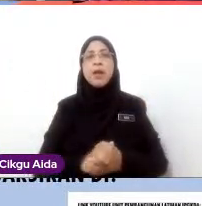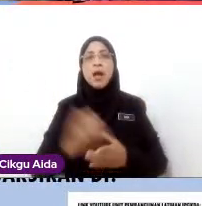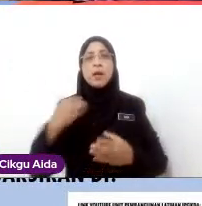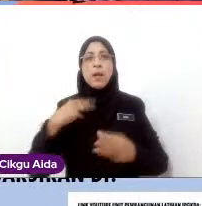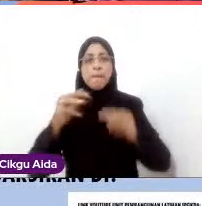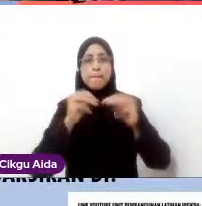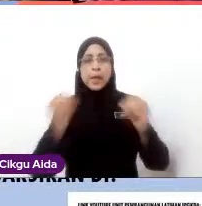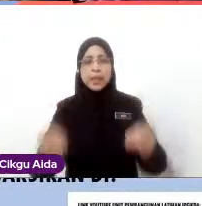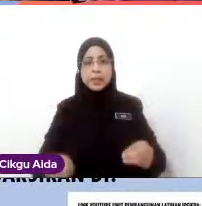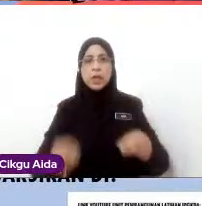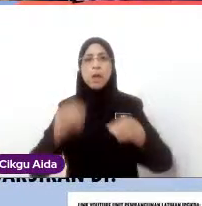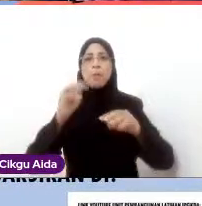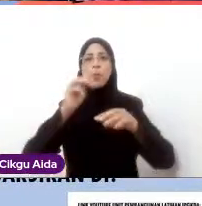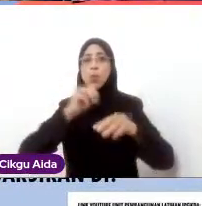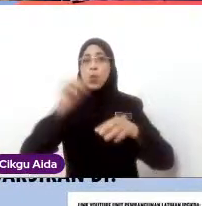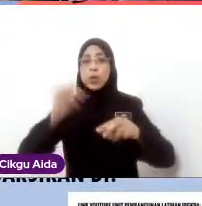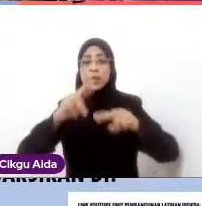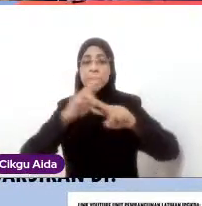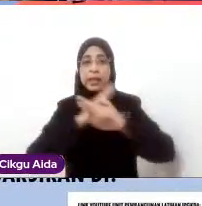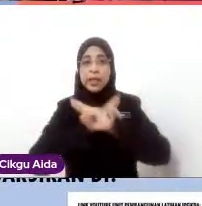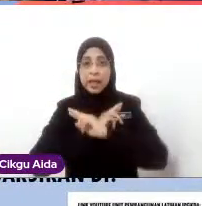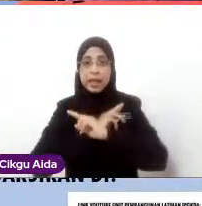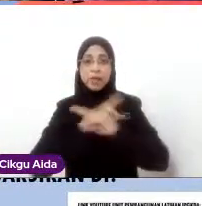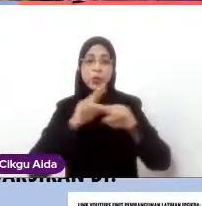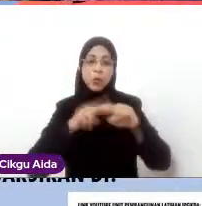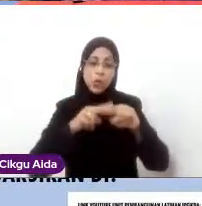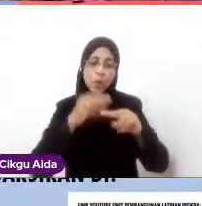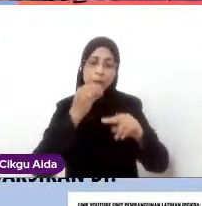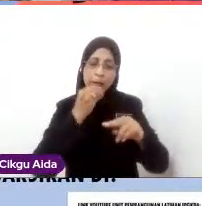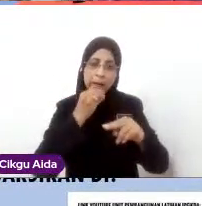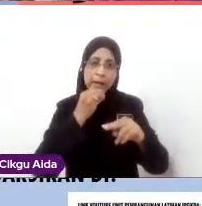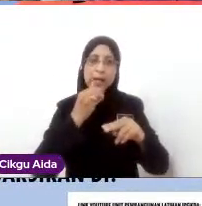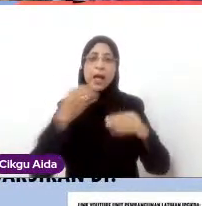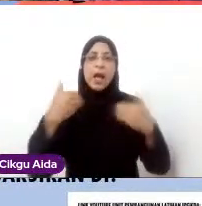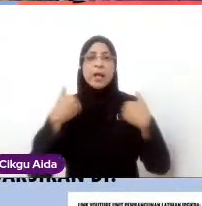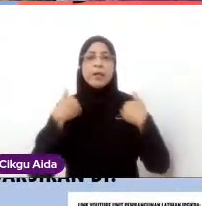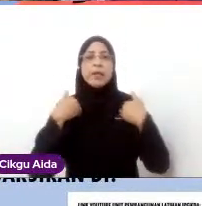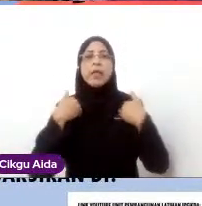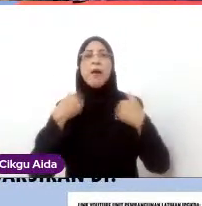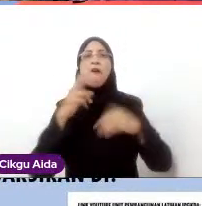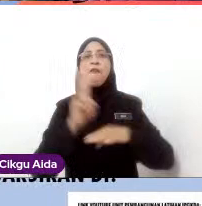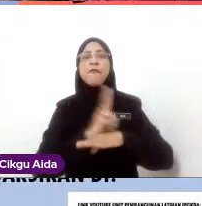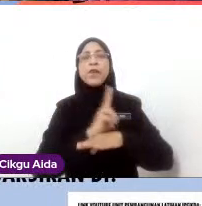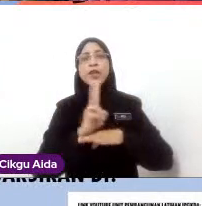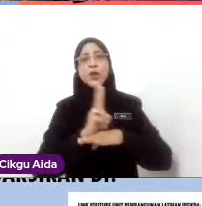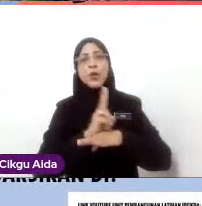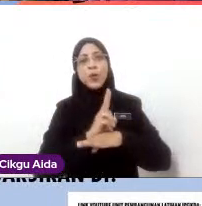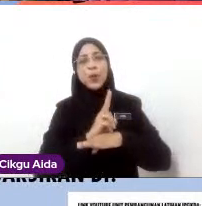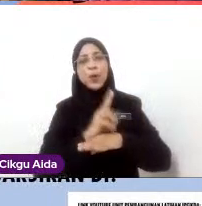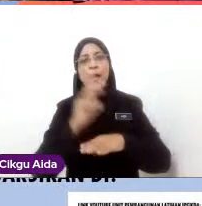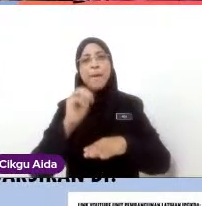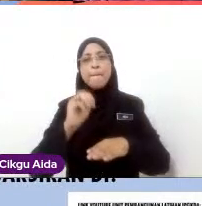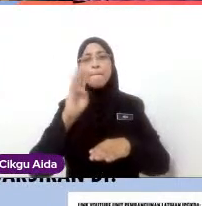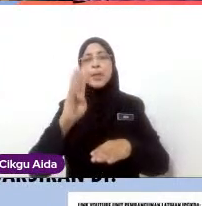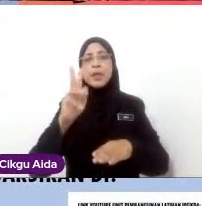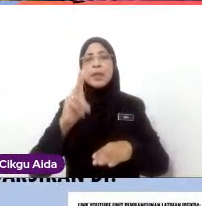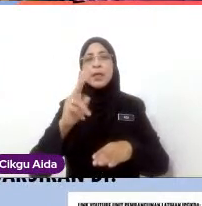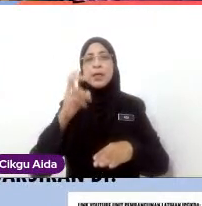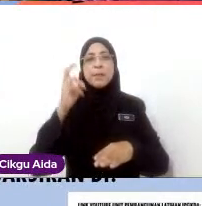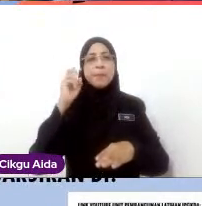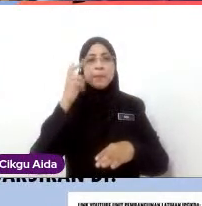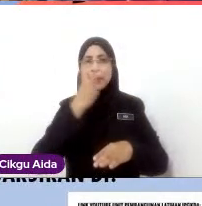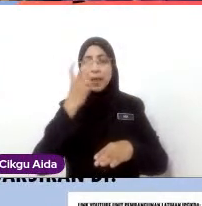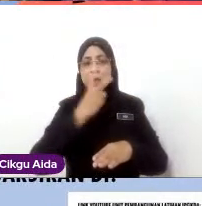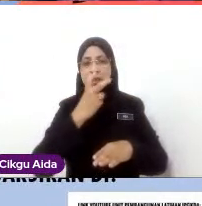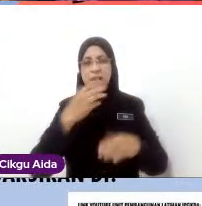berehat sambil sambil scan-scan video. So dekat sini isu dia MBK Penglihatan ni kadang-kadang diorang ni